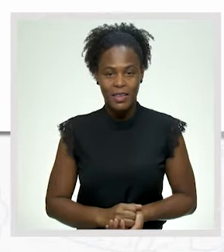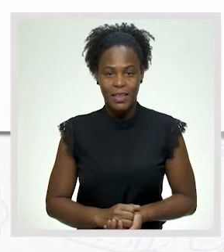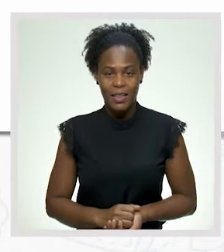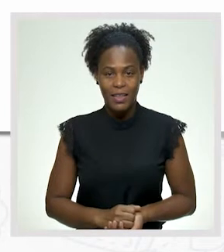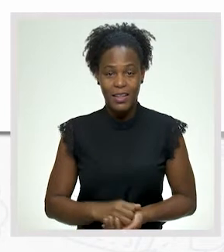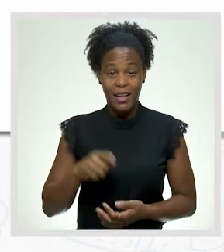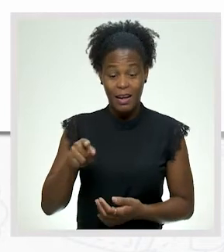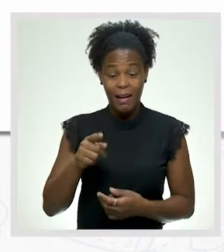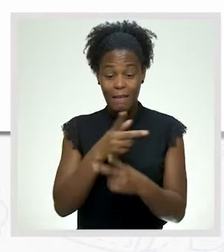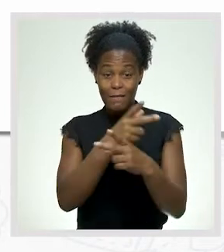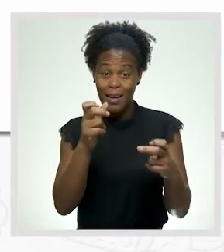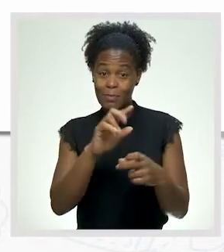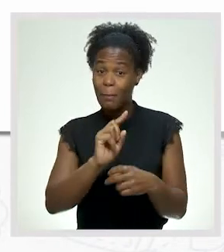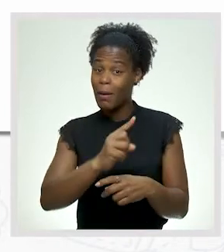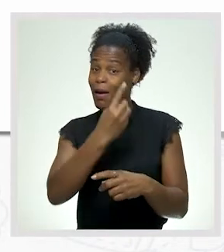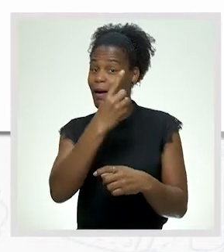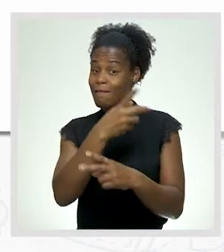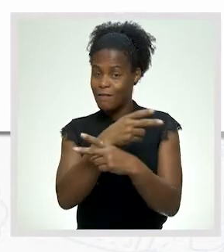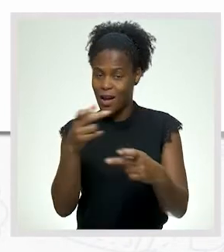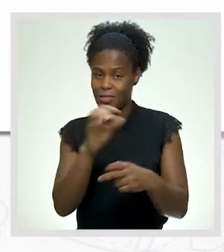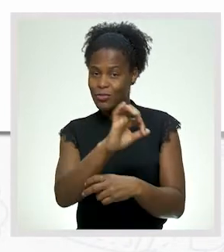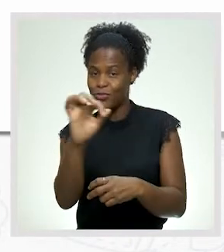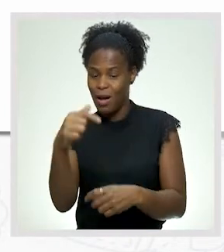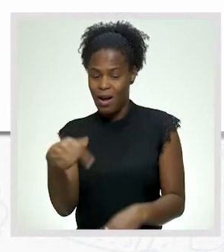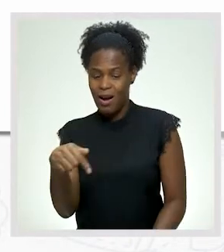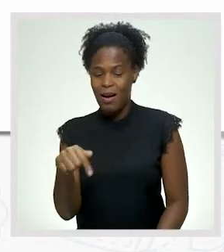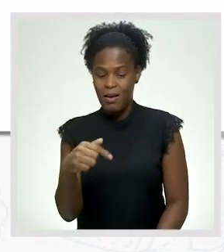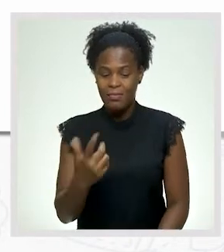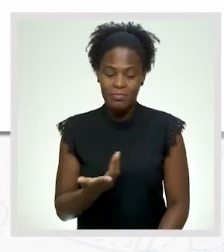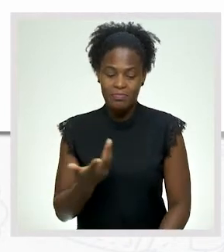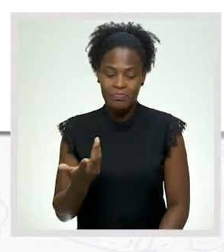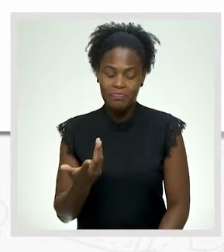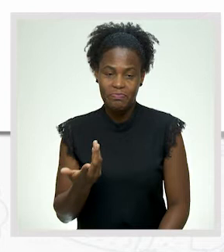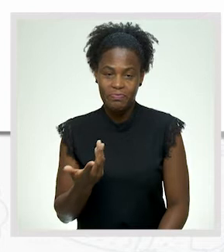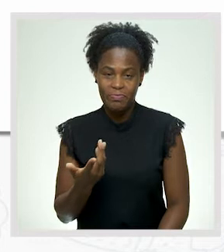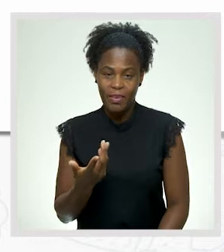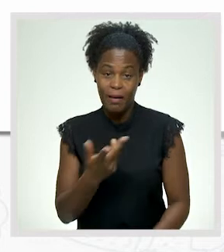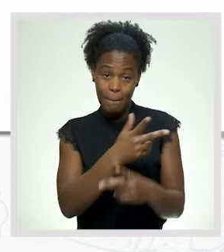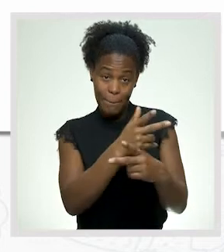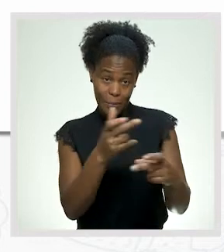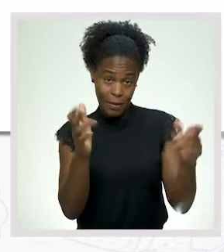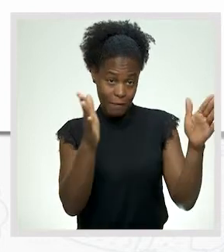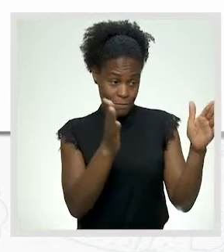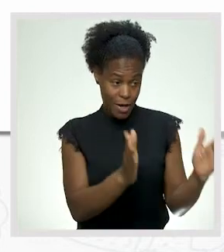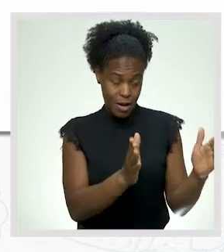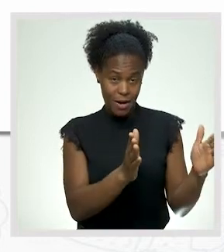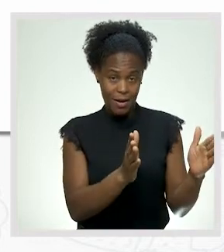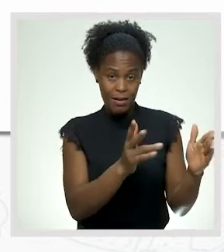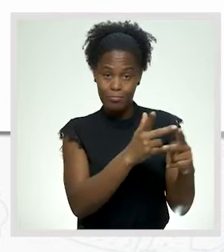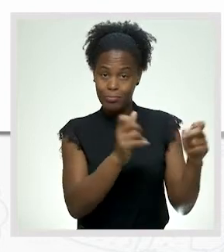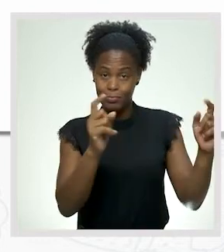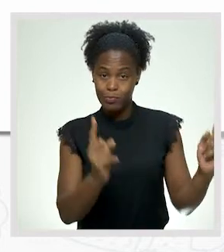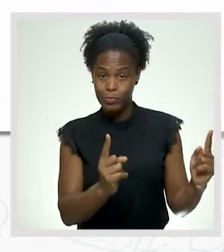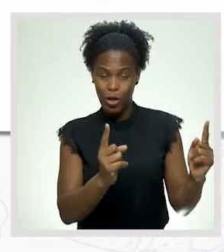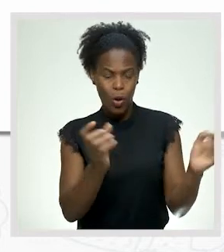là, dans la première phrase, vous avez la première partie. On ne trouvait pas le